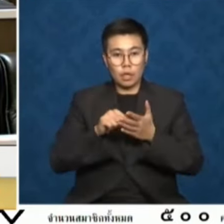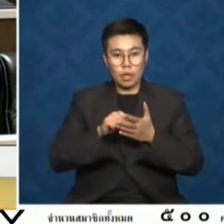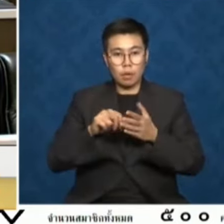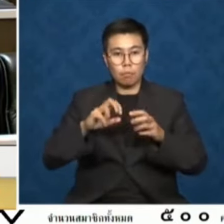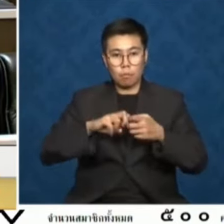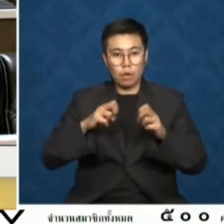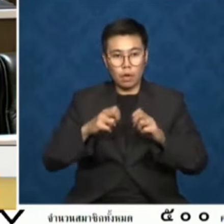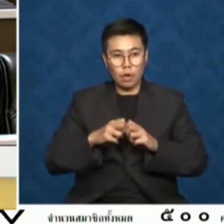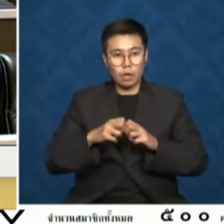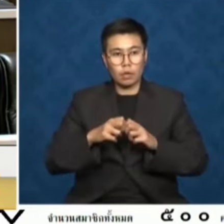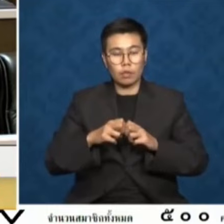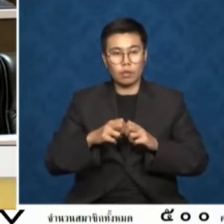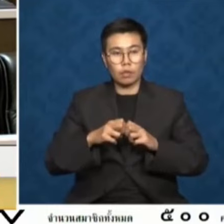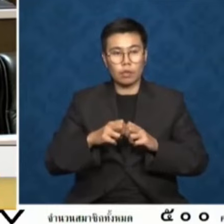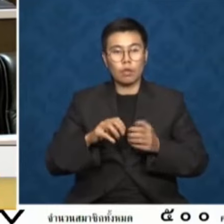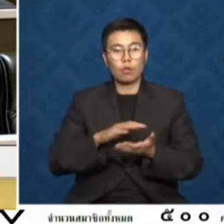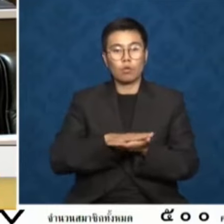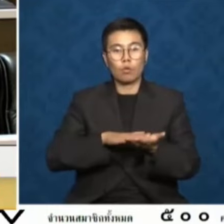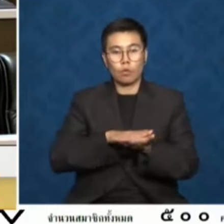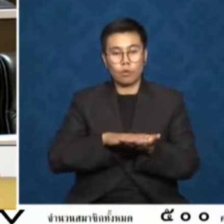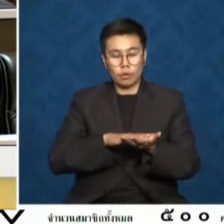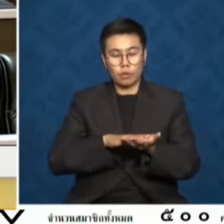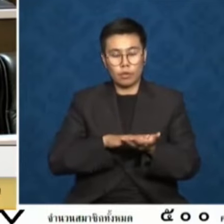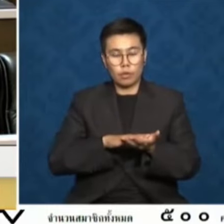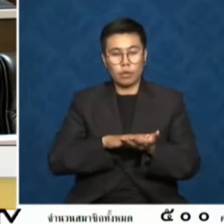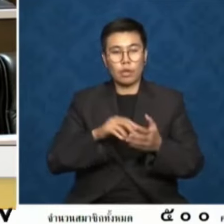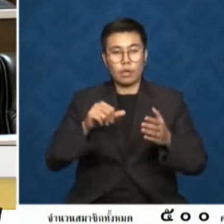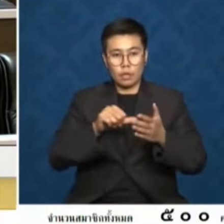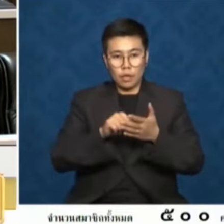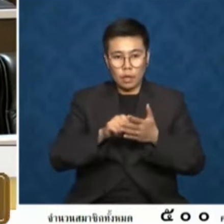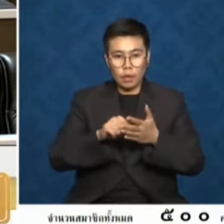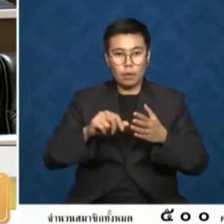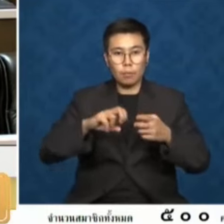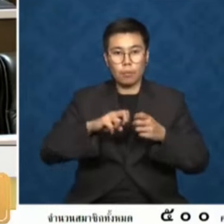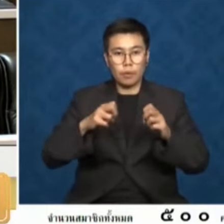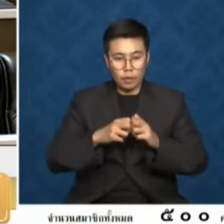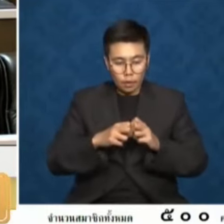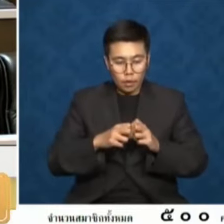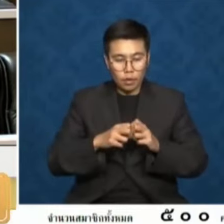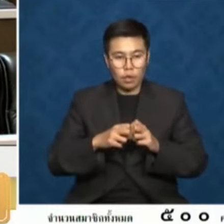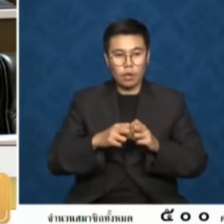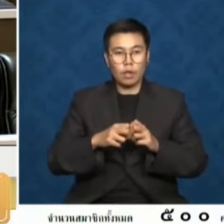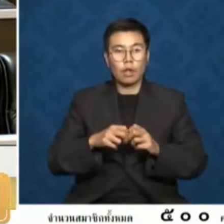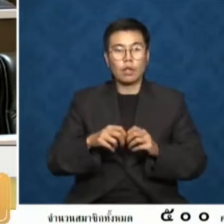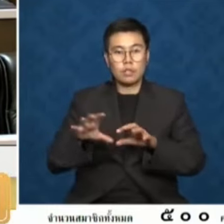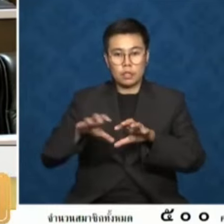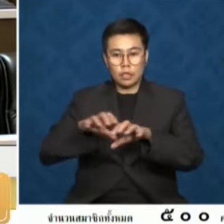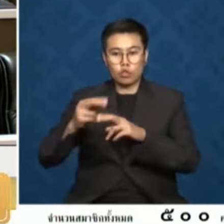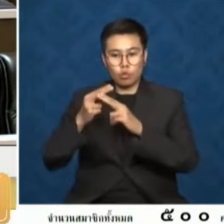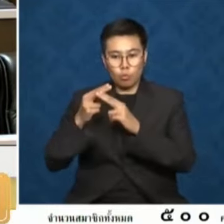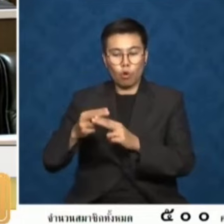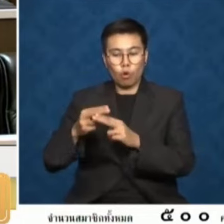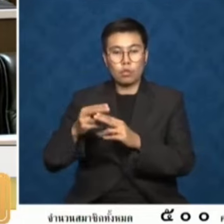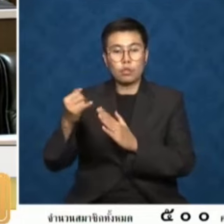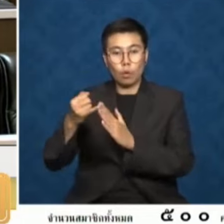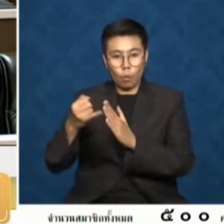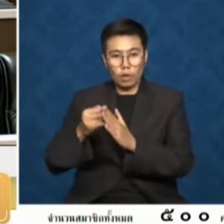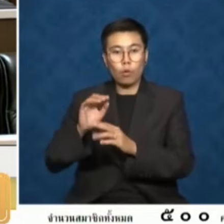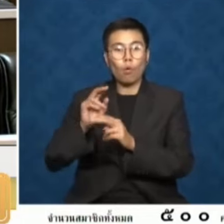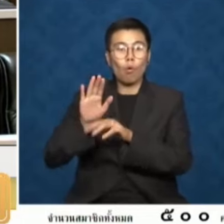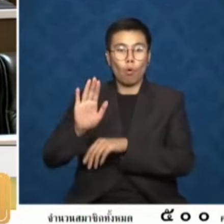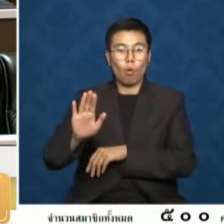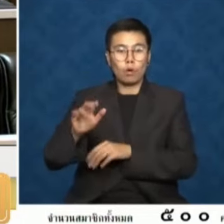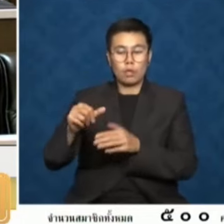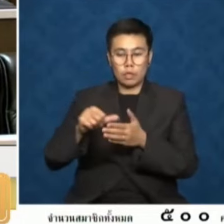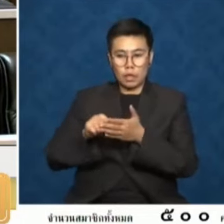ที่ประธานโทษครับการแก้ไขปัญหาก็จำกัดเฉพาะภายในจังหวัดนั้นๆทำให้ง่ายต่อการ